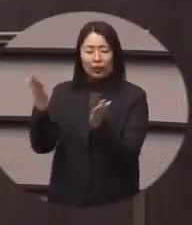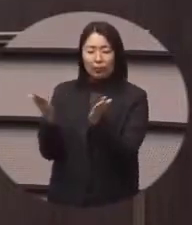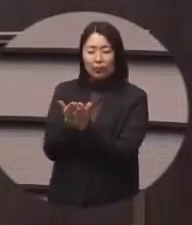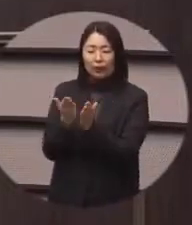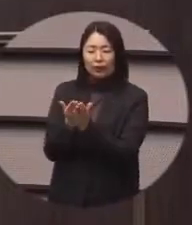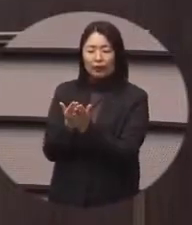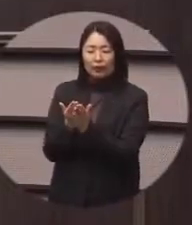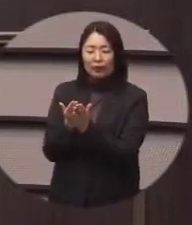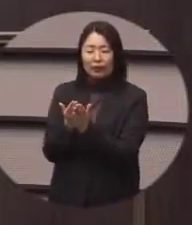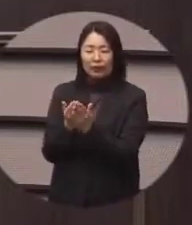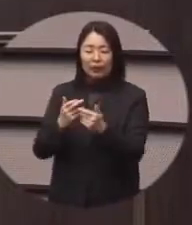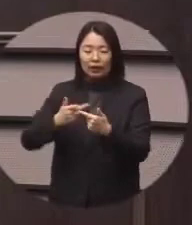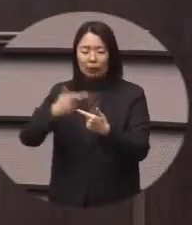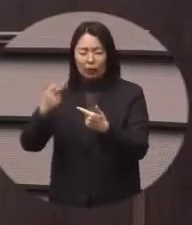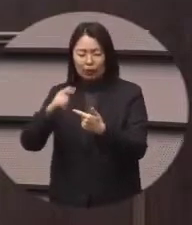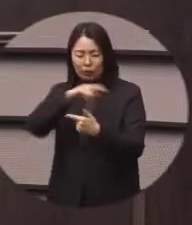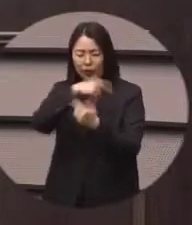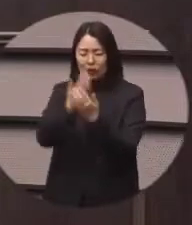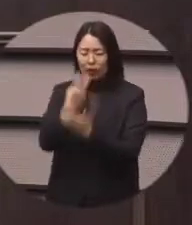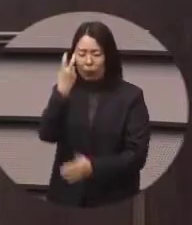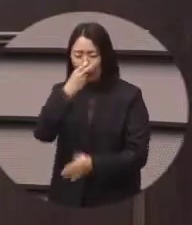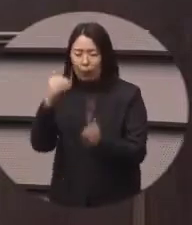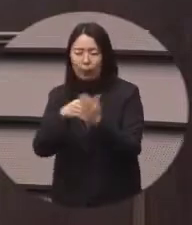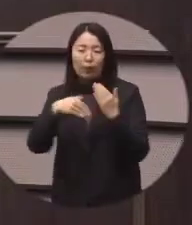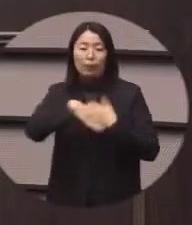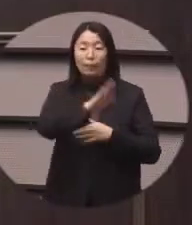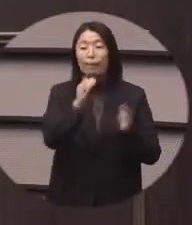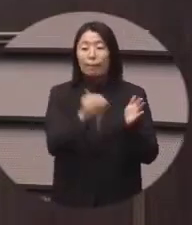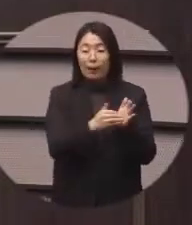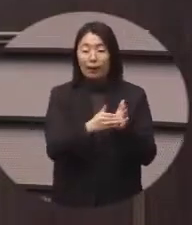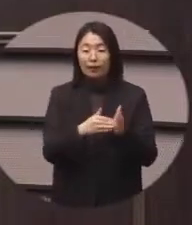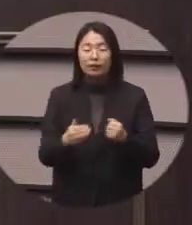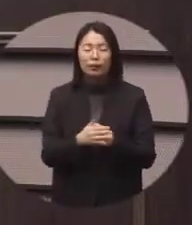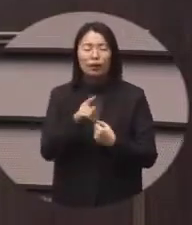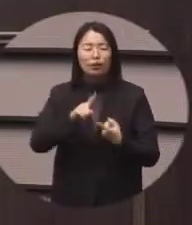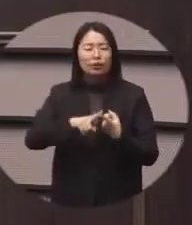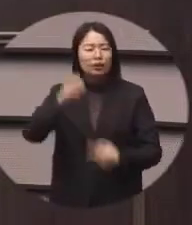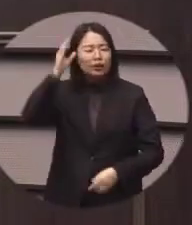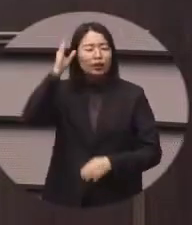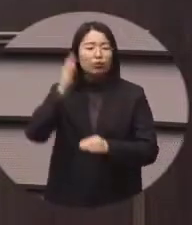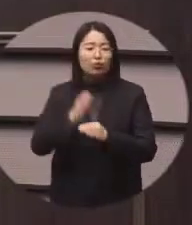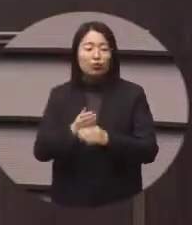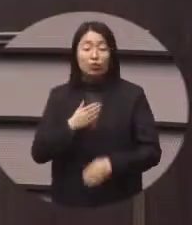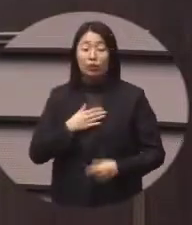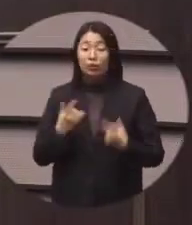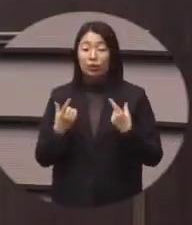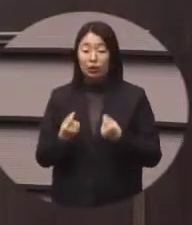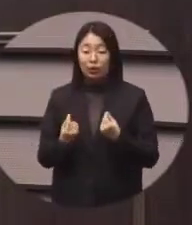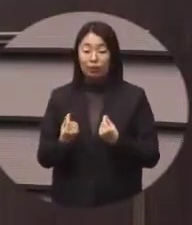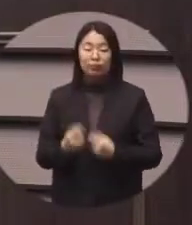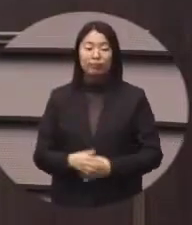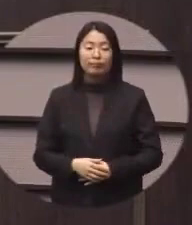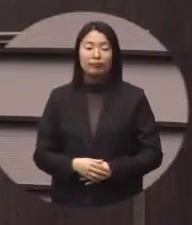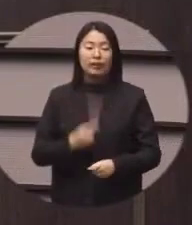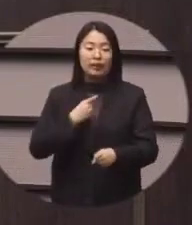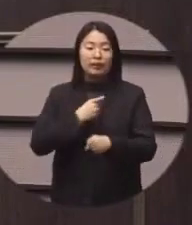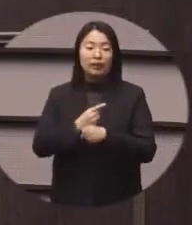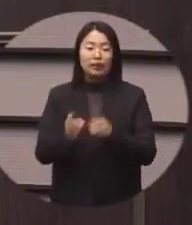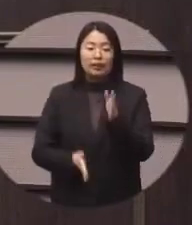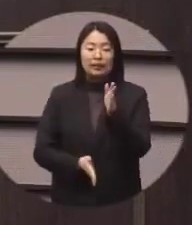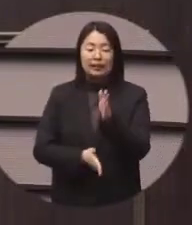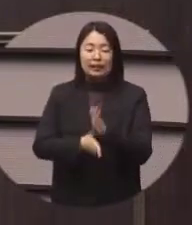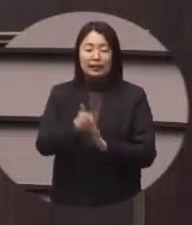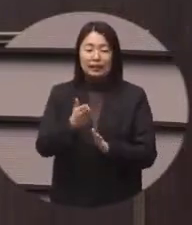맞는다는 평가로 성공적인 개최를 기대하고 있습니다. 저 또한 2024년 세계 관악 컨퍼런스는 시